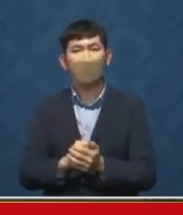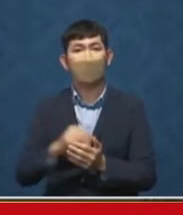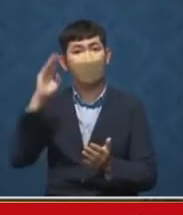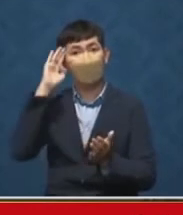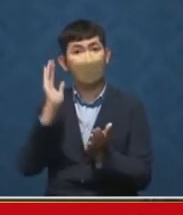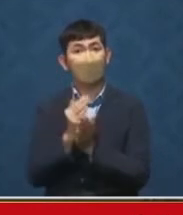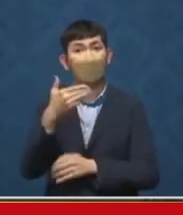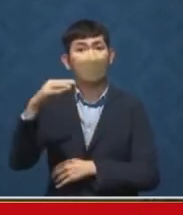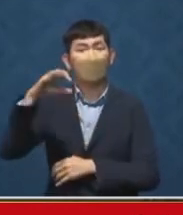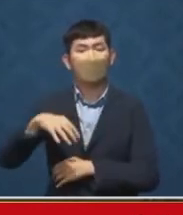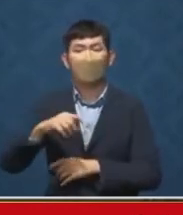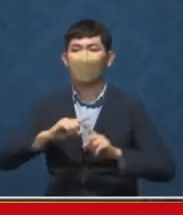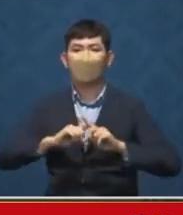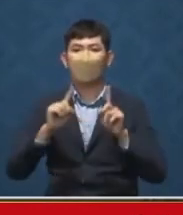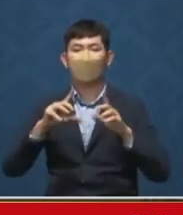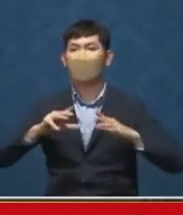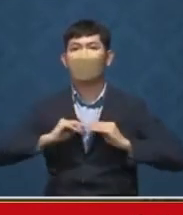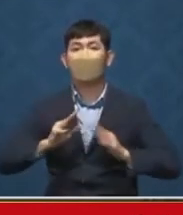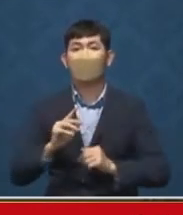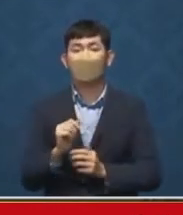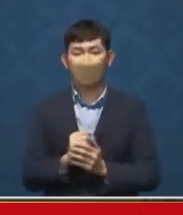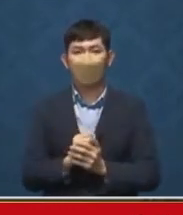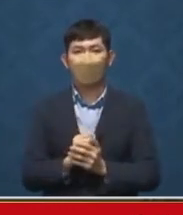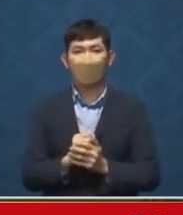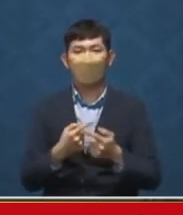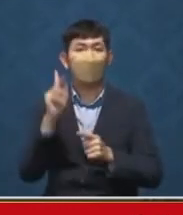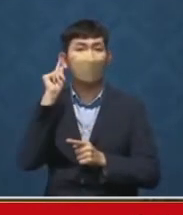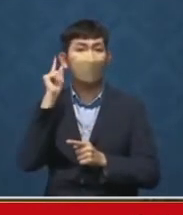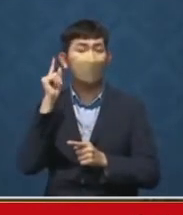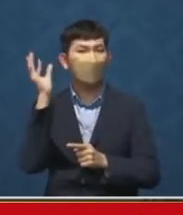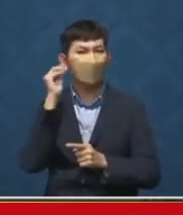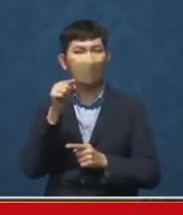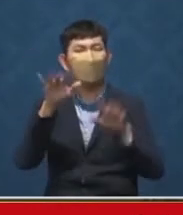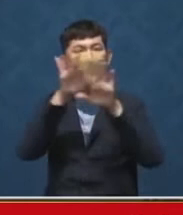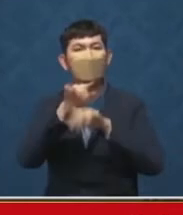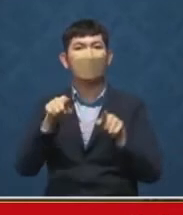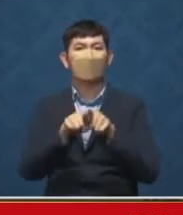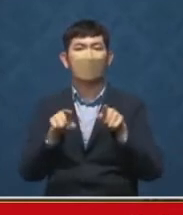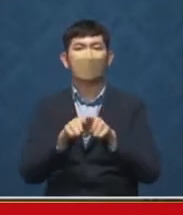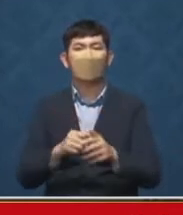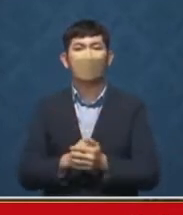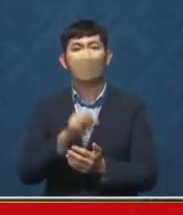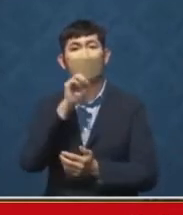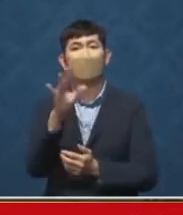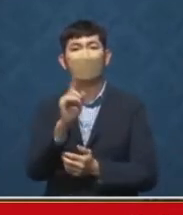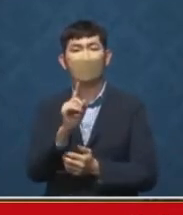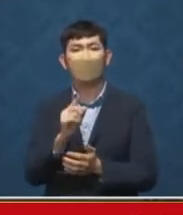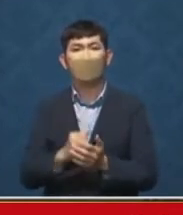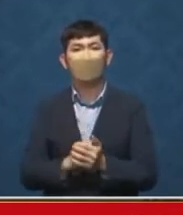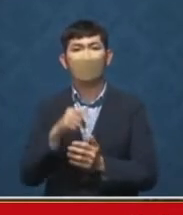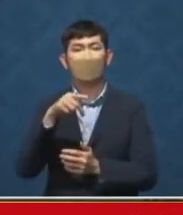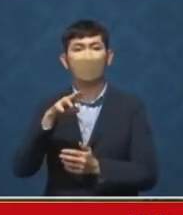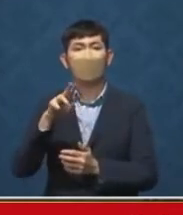ได้หรือไม่อันนี้ความเห็นของสำนักงานตำรวจแห่งชาติที่ไม่เห็นด้วยนะครับท่านประธานนะสำนักงานข่าวกรองแห่งชาติก็มาคล้